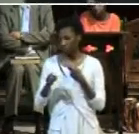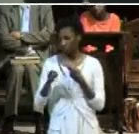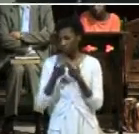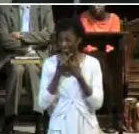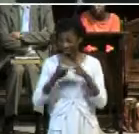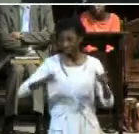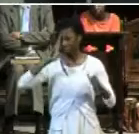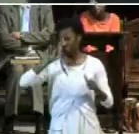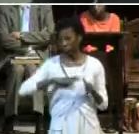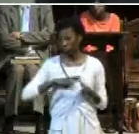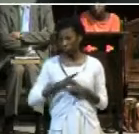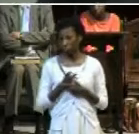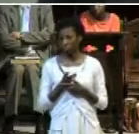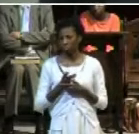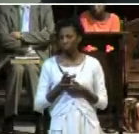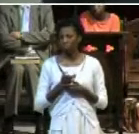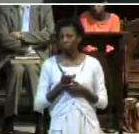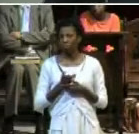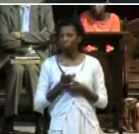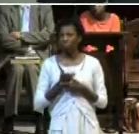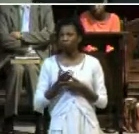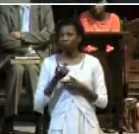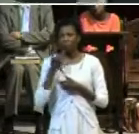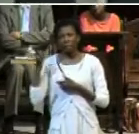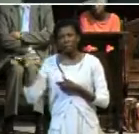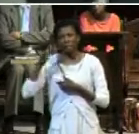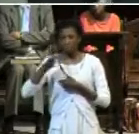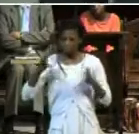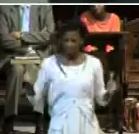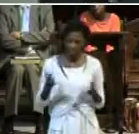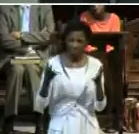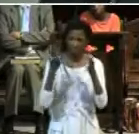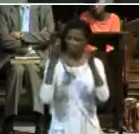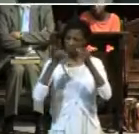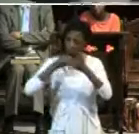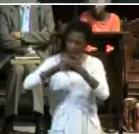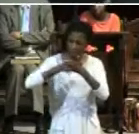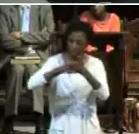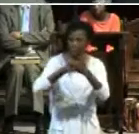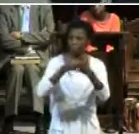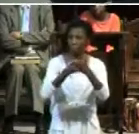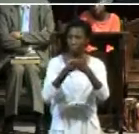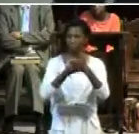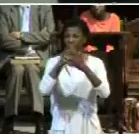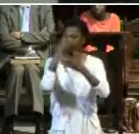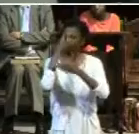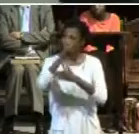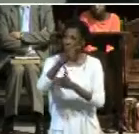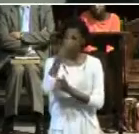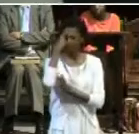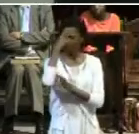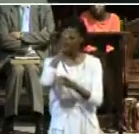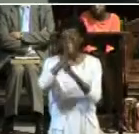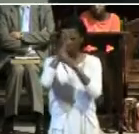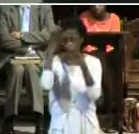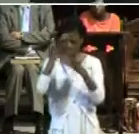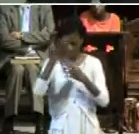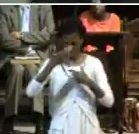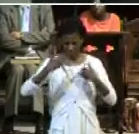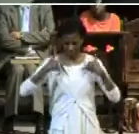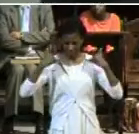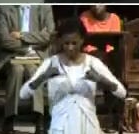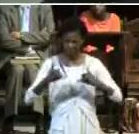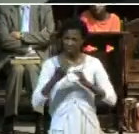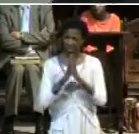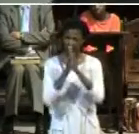préoccupe, et en nous encourageant à continuer notre démarche en disant « Ayez toujours en tête la vocation, la mission